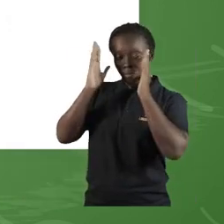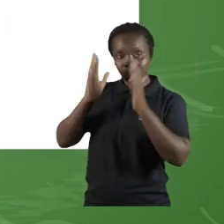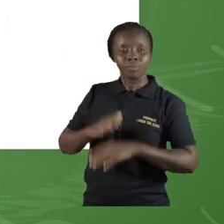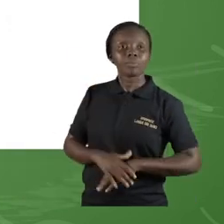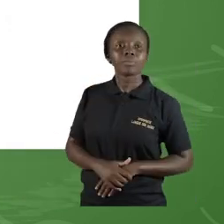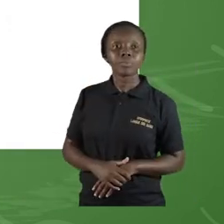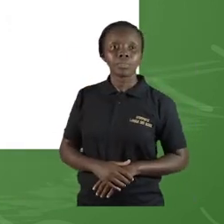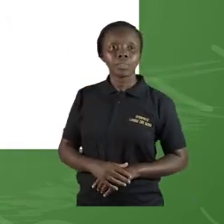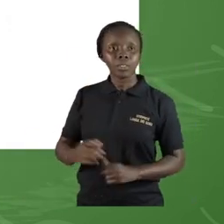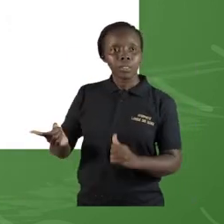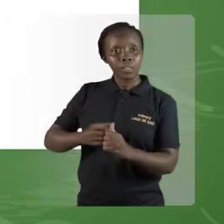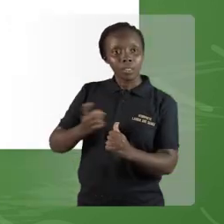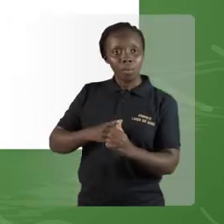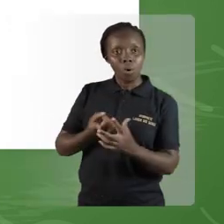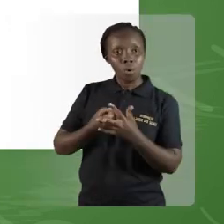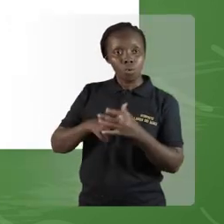Commençons par le poids P.